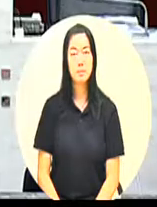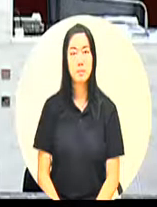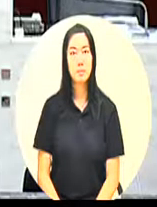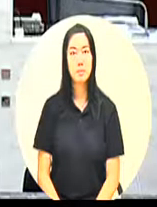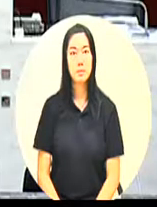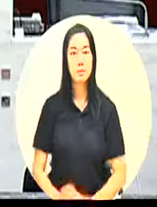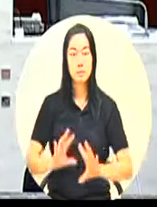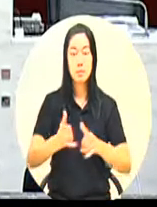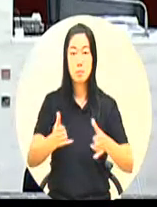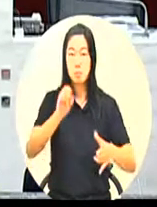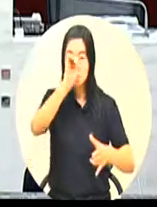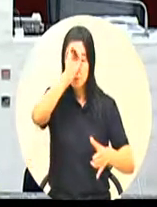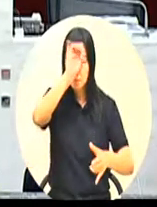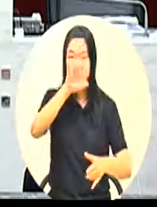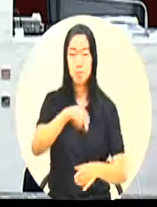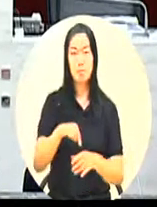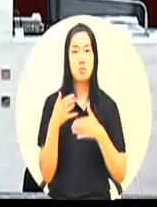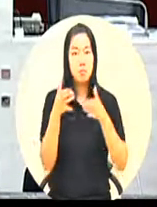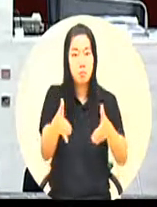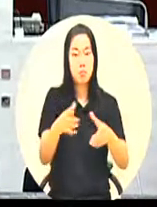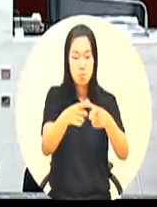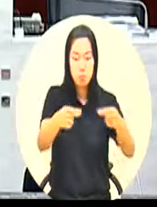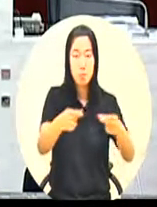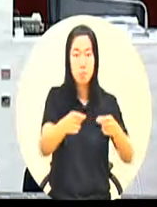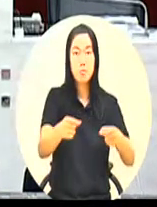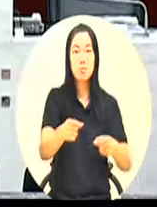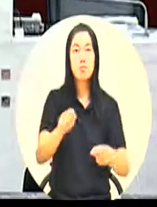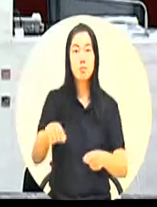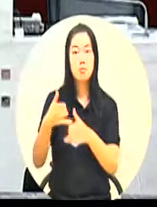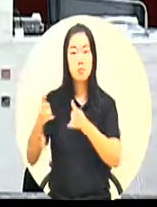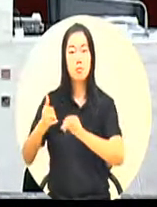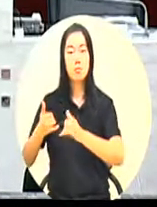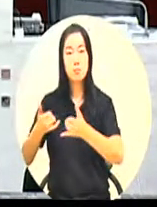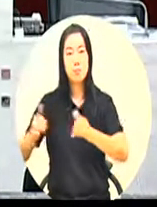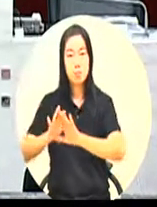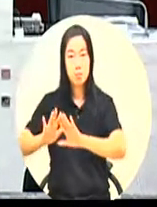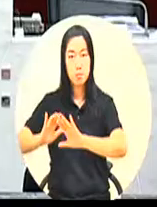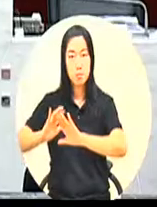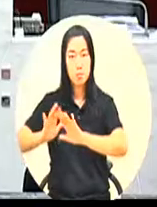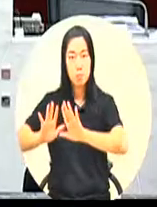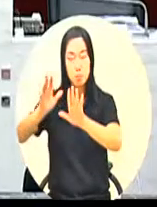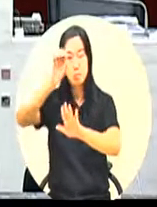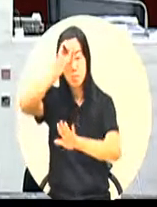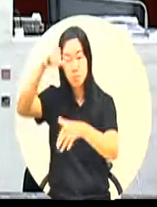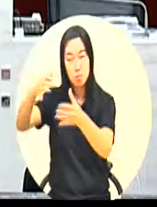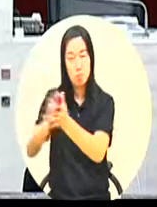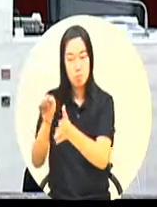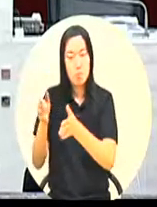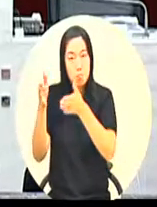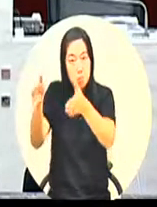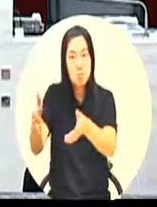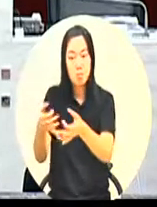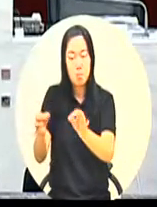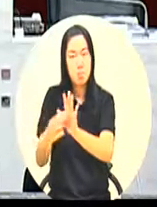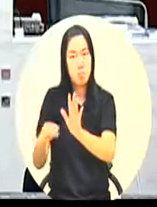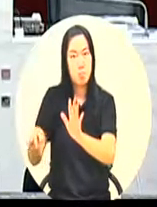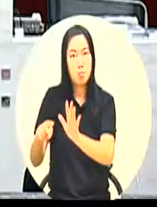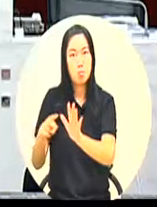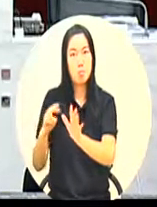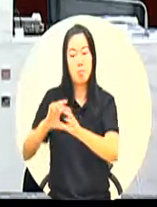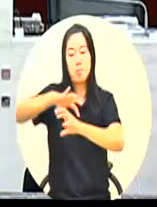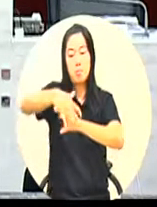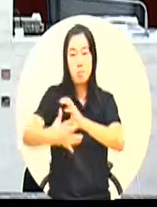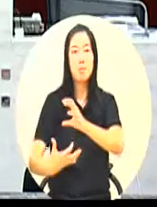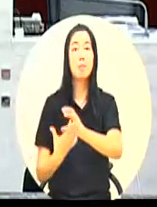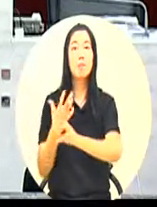国民党团的部分是针对日本，民进党团的部分是讲简单一点，就是全世界只